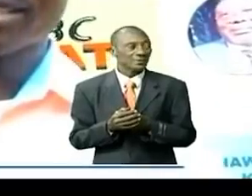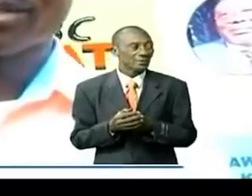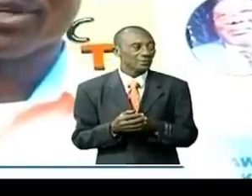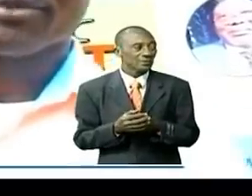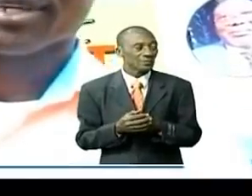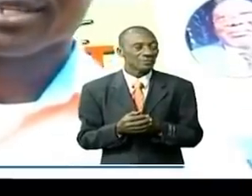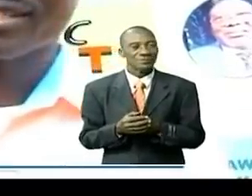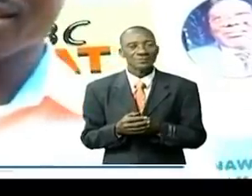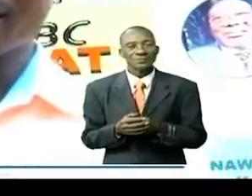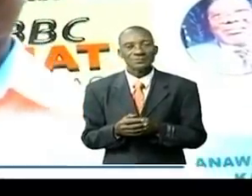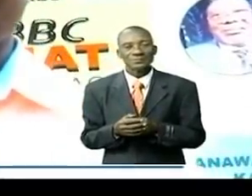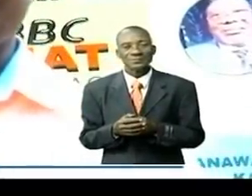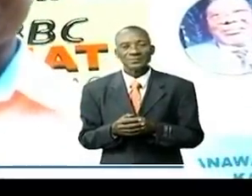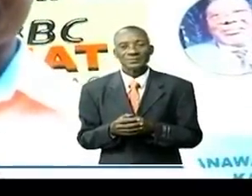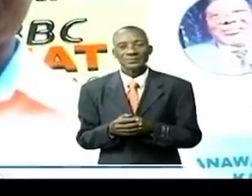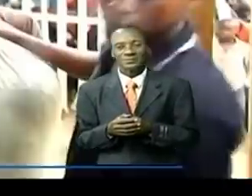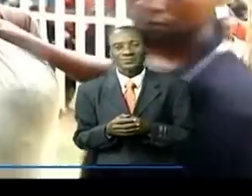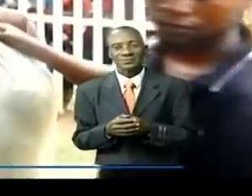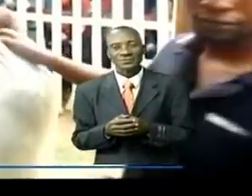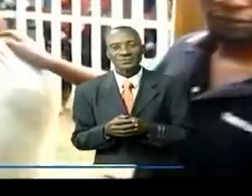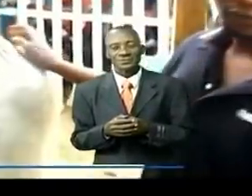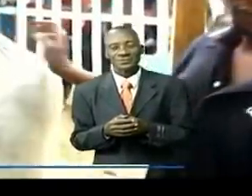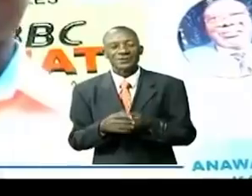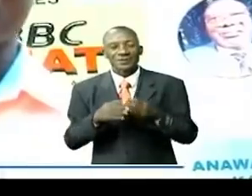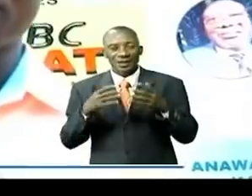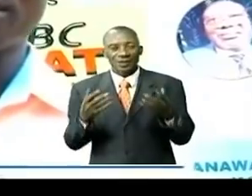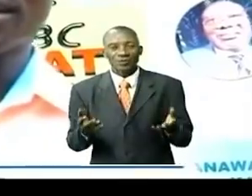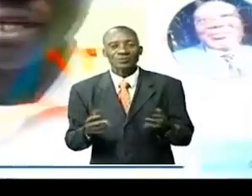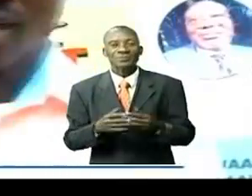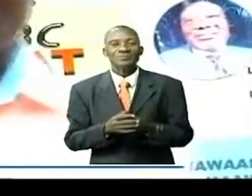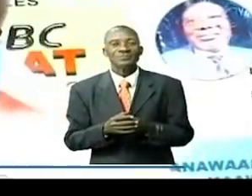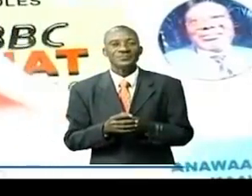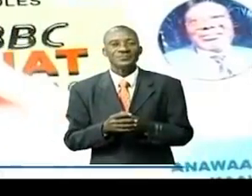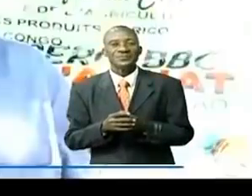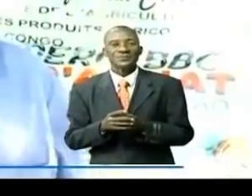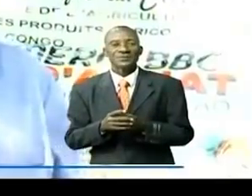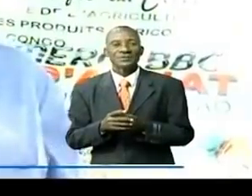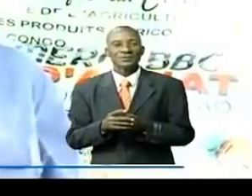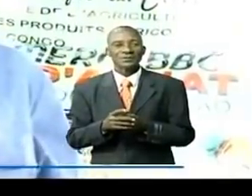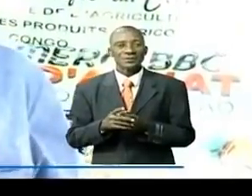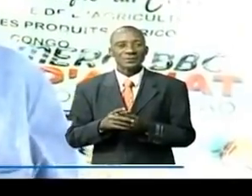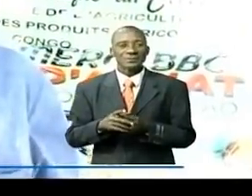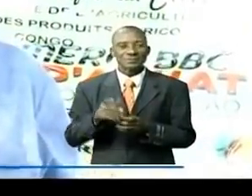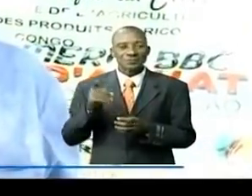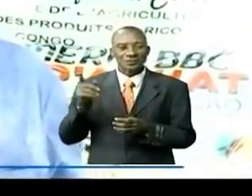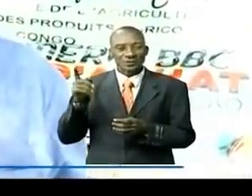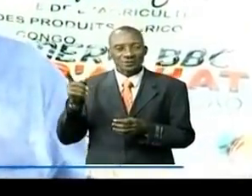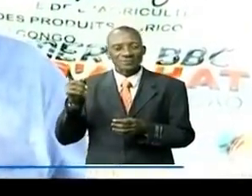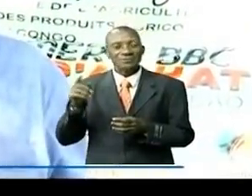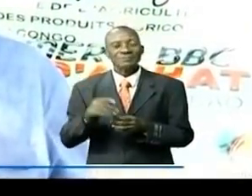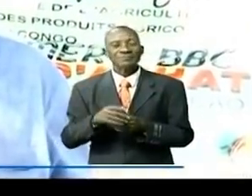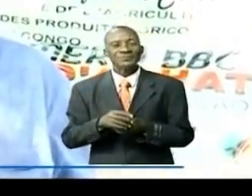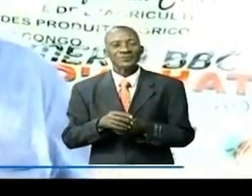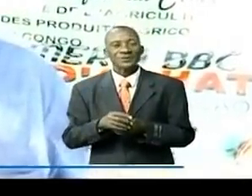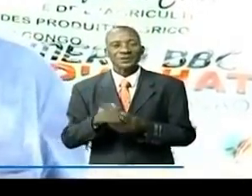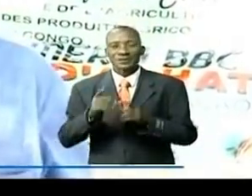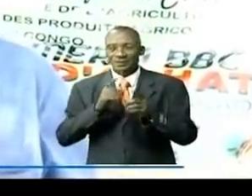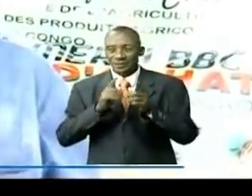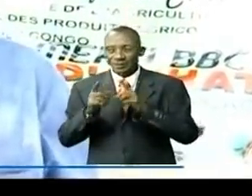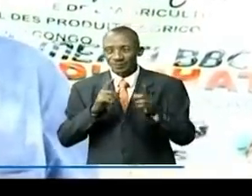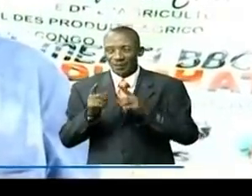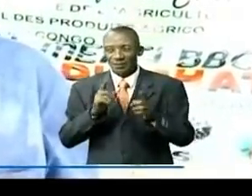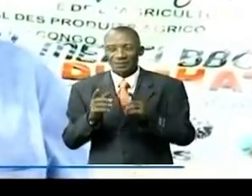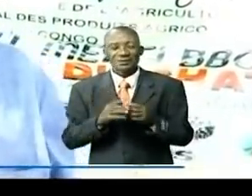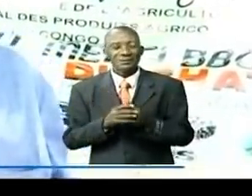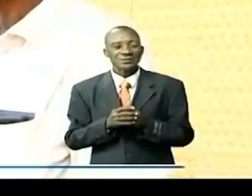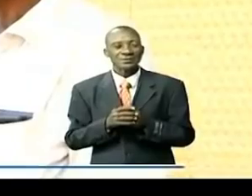Nous cultivateurs, nous sommes maintenant contents d'avoir un endroit sûr pour vendre nos produits. J'espère qu'ils et que ses votaires